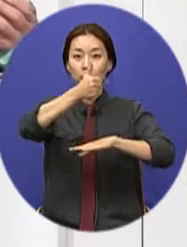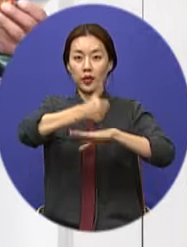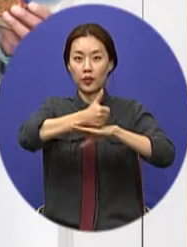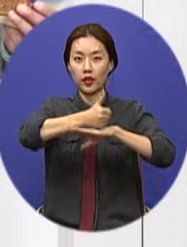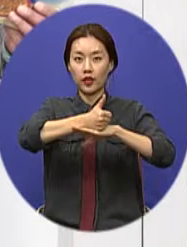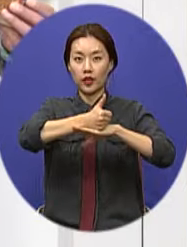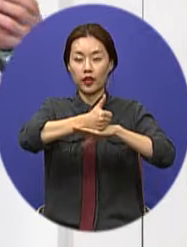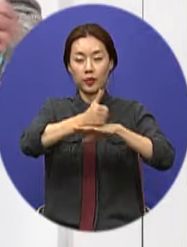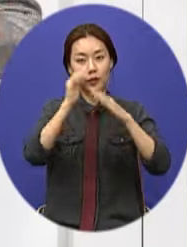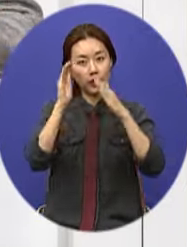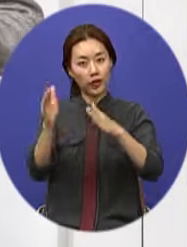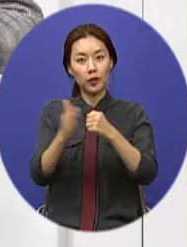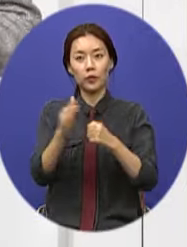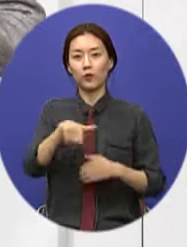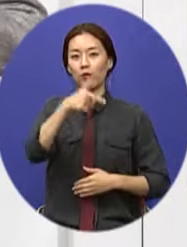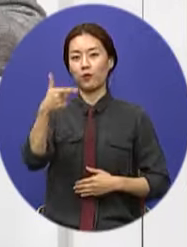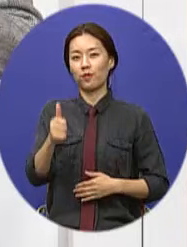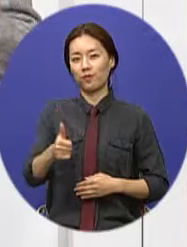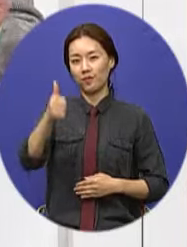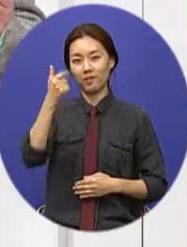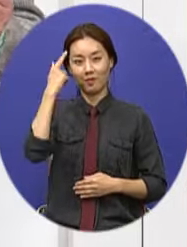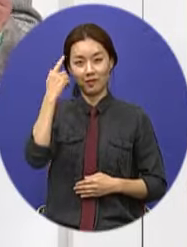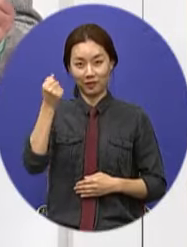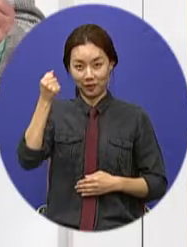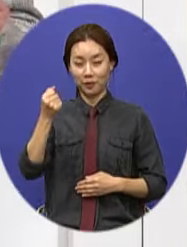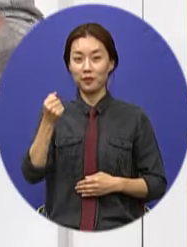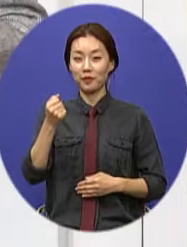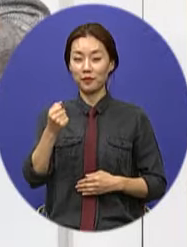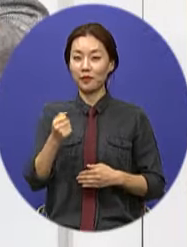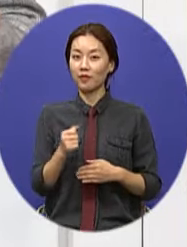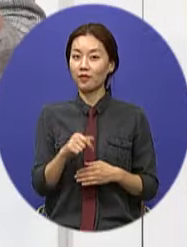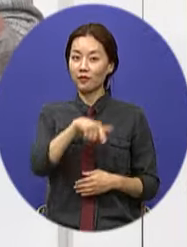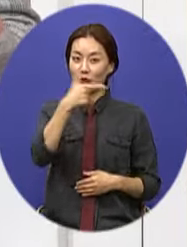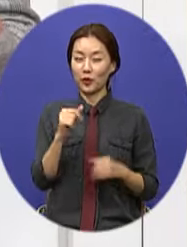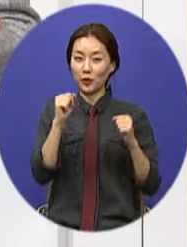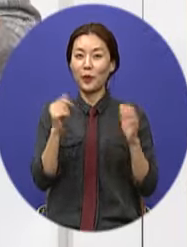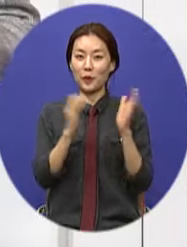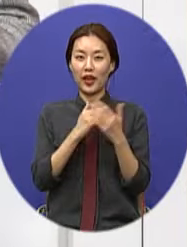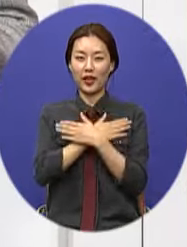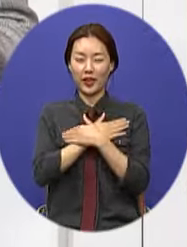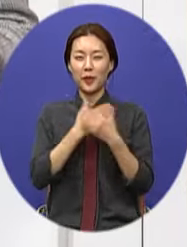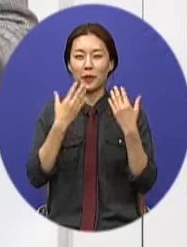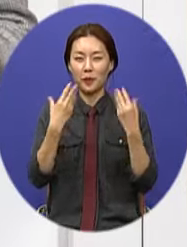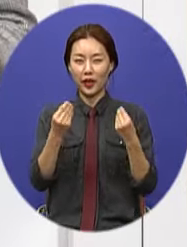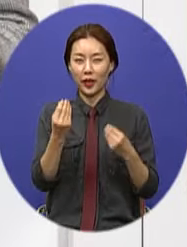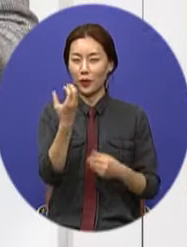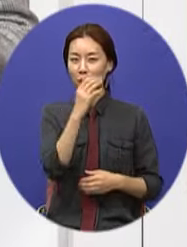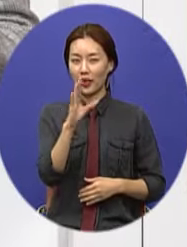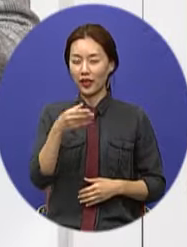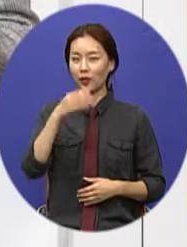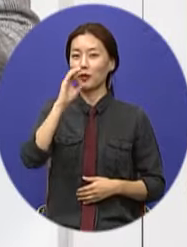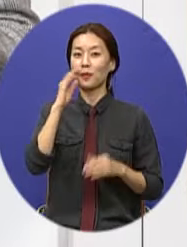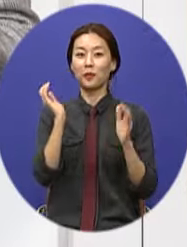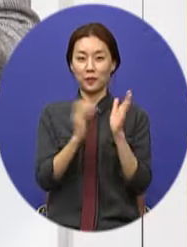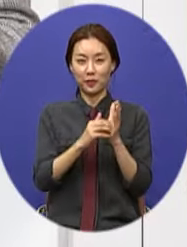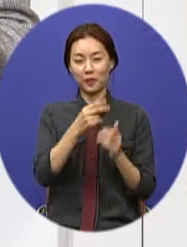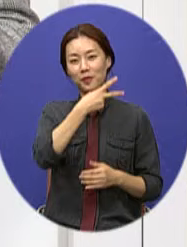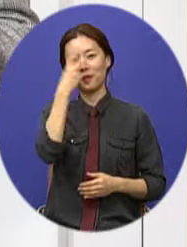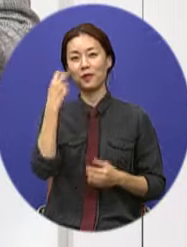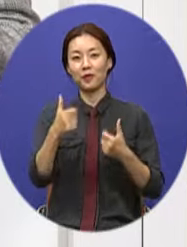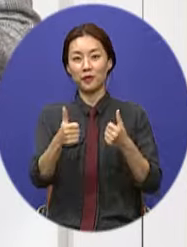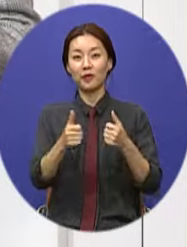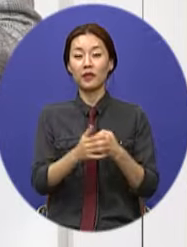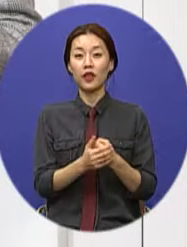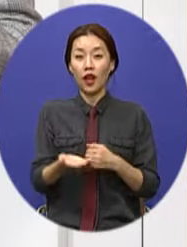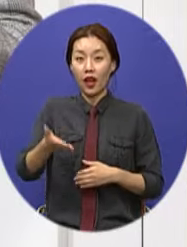하는 쪽을 해서 저녁에 운동을 딱 하고 샤워 샥 하고 맥주 한 잔 쫙 먹고 한숨 자는 게 낫잖아요. 맥주를 마시면 이제